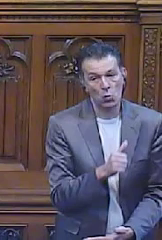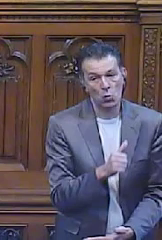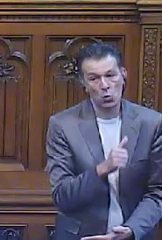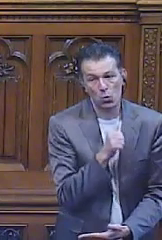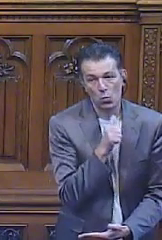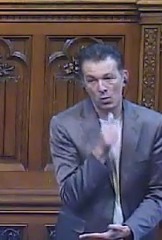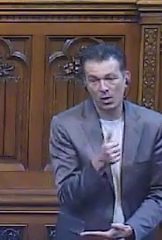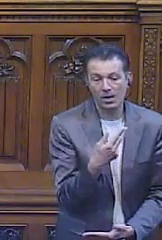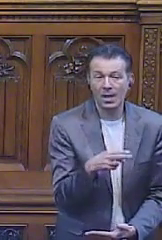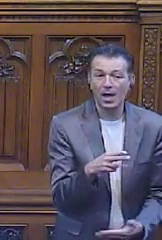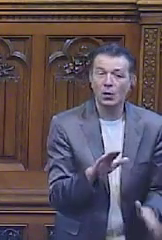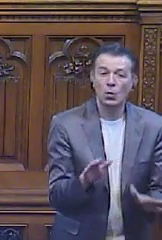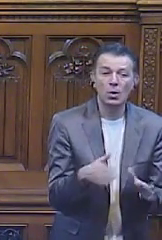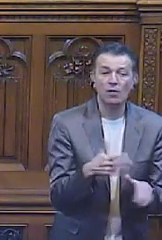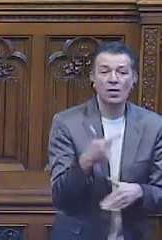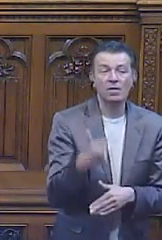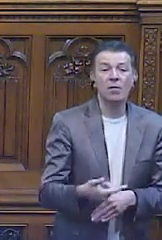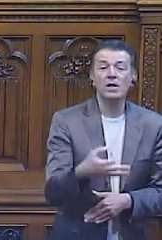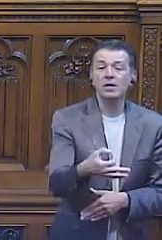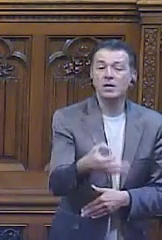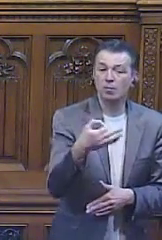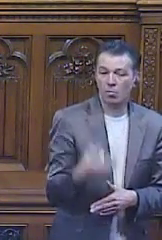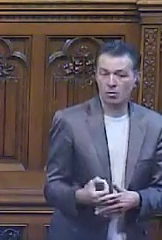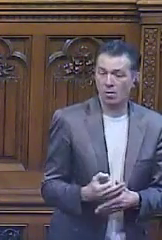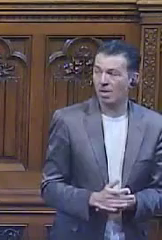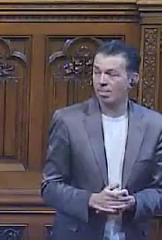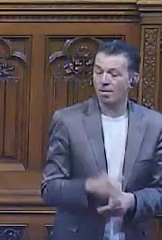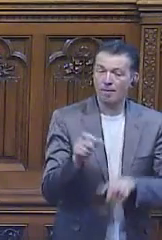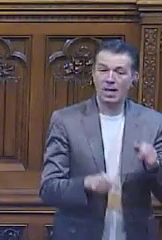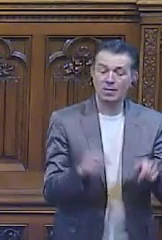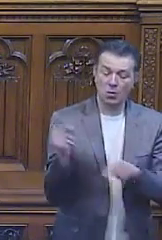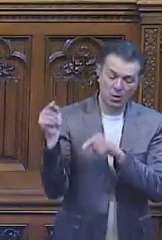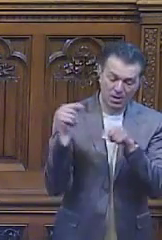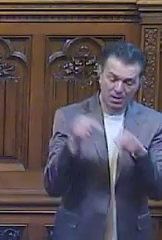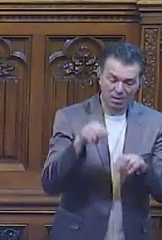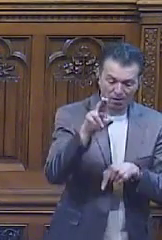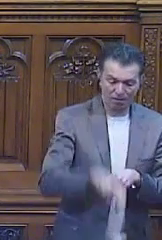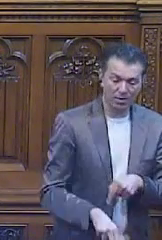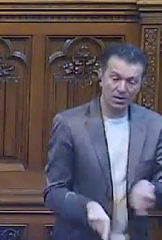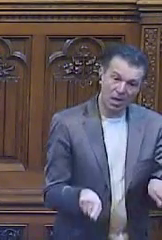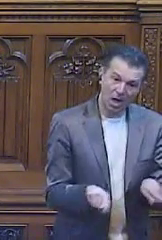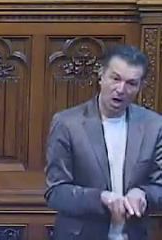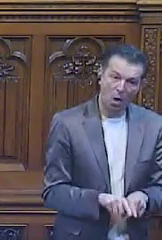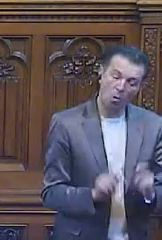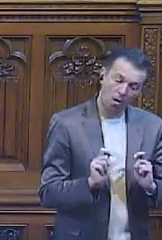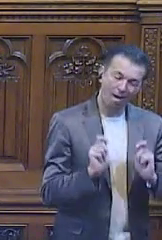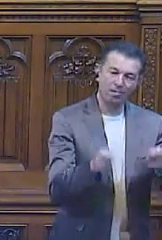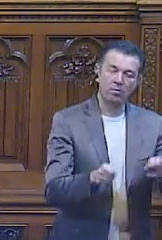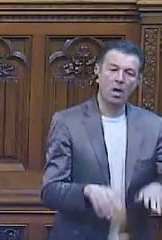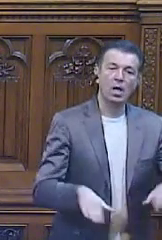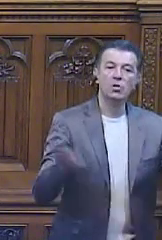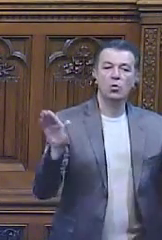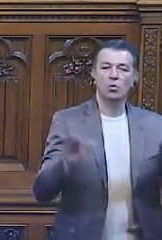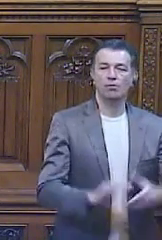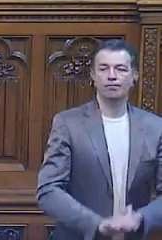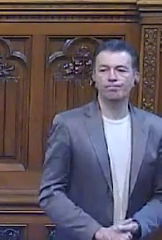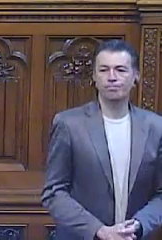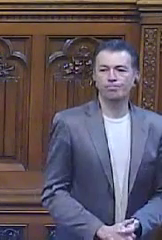Nein, ungefähr 20% der hier Ankommenden stellen auch einen Antrag auf